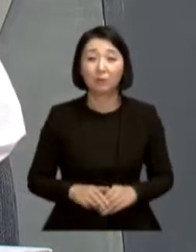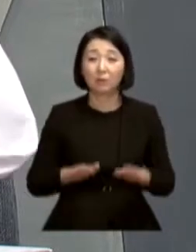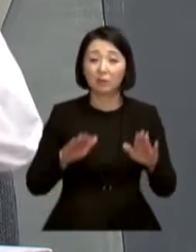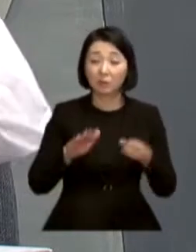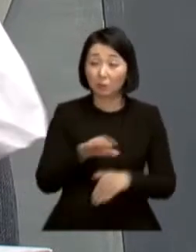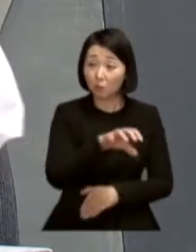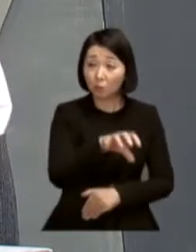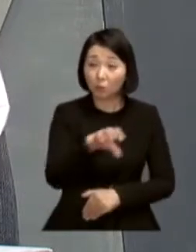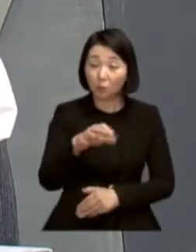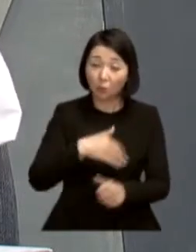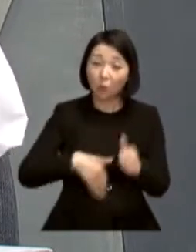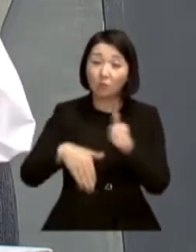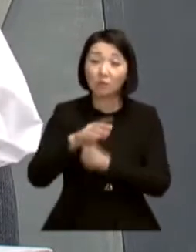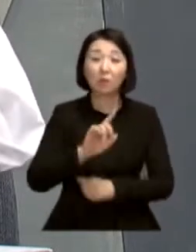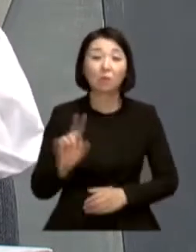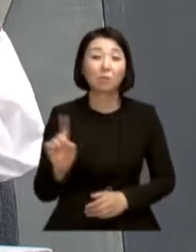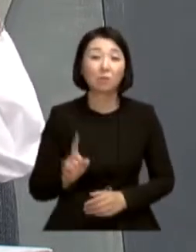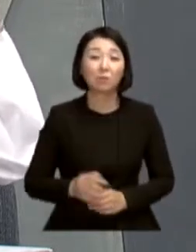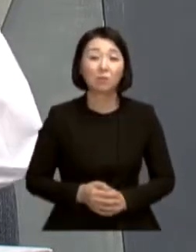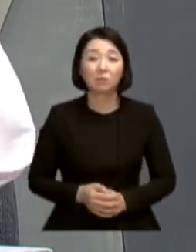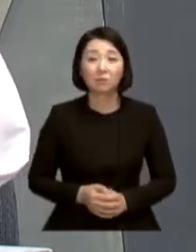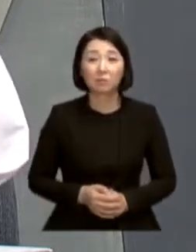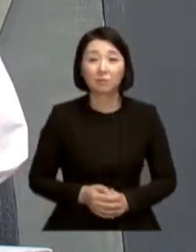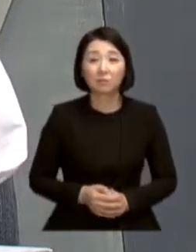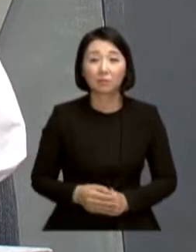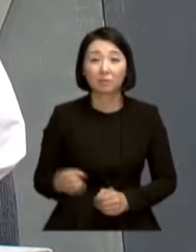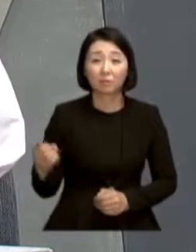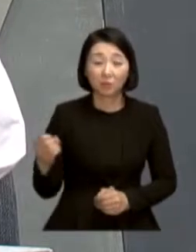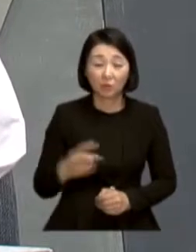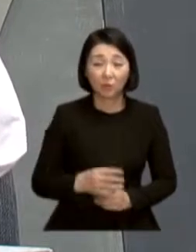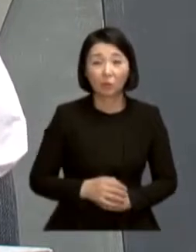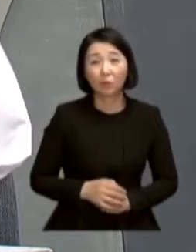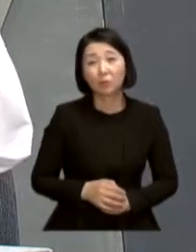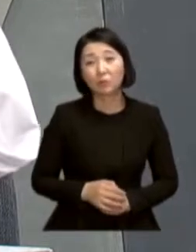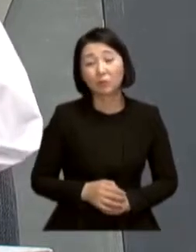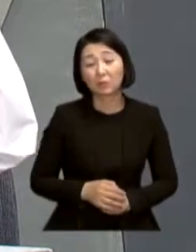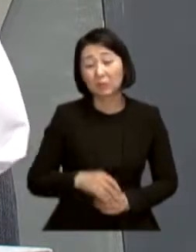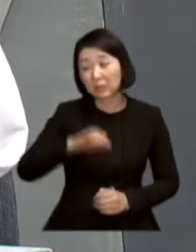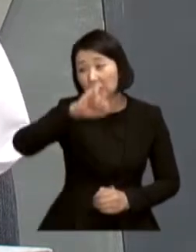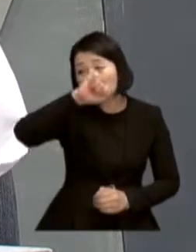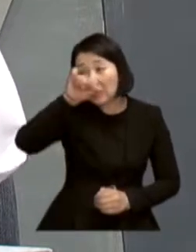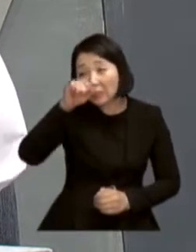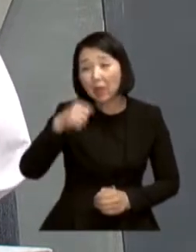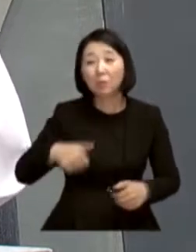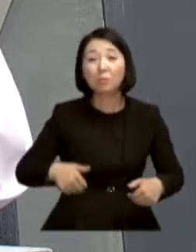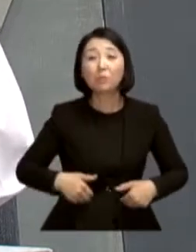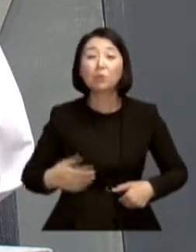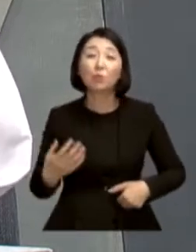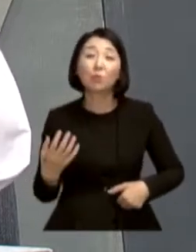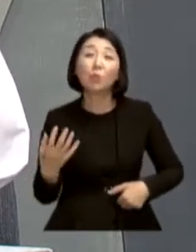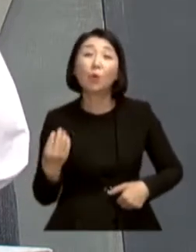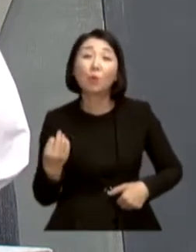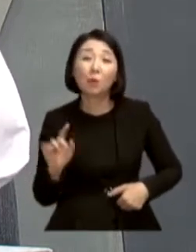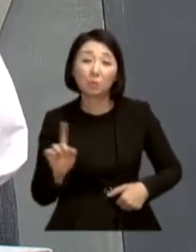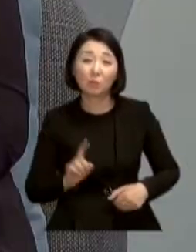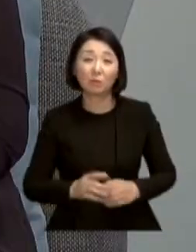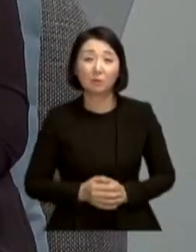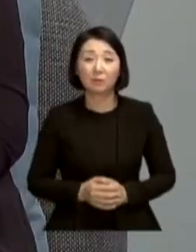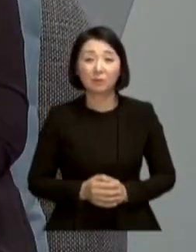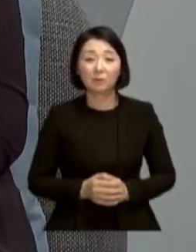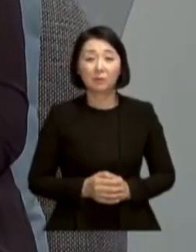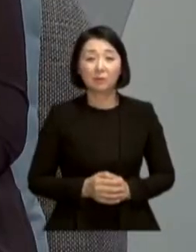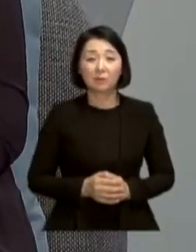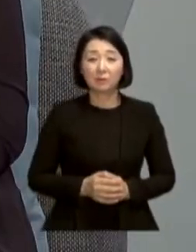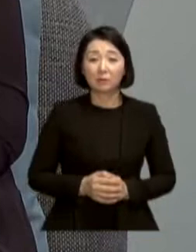지금 그 각 곳에 있는 상황들이 어떤 상황이고 또 각각 어느 정도 재정이 필요한지 좀 말씀해 주세요. 네,